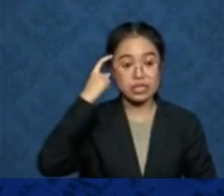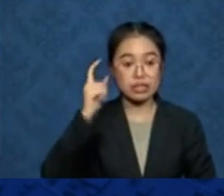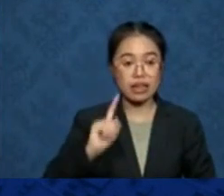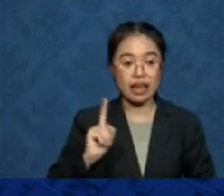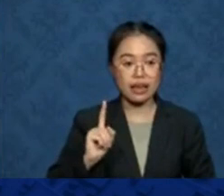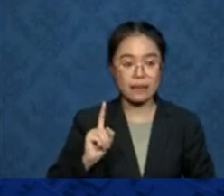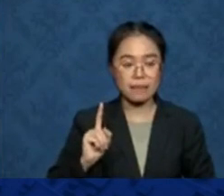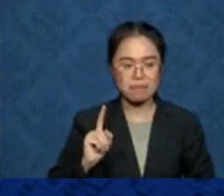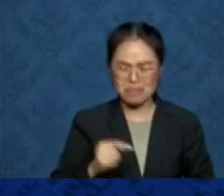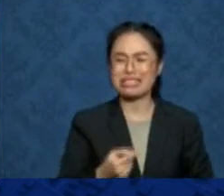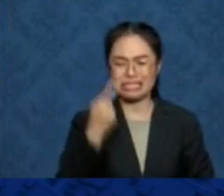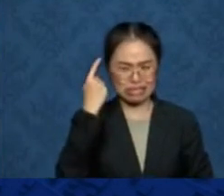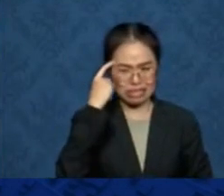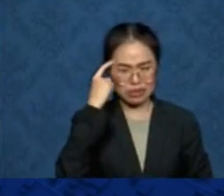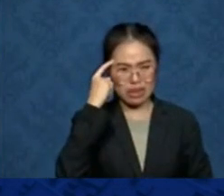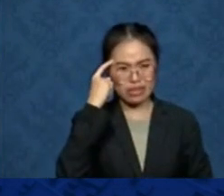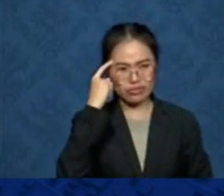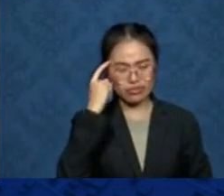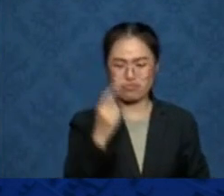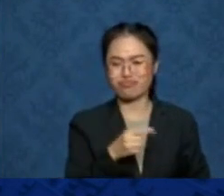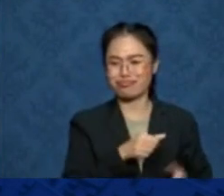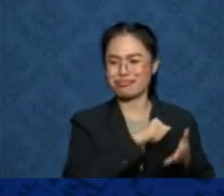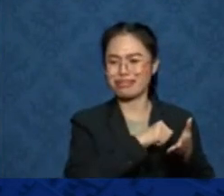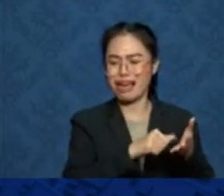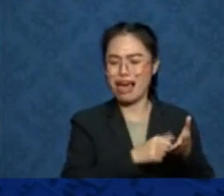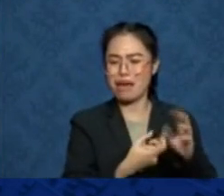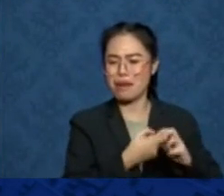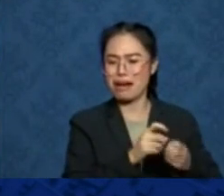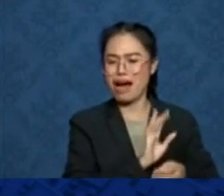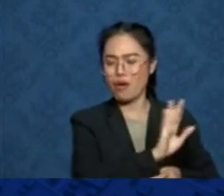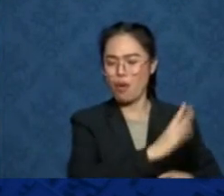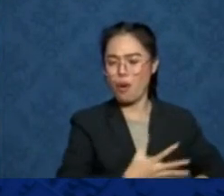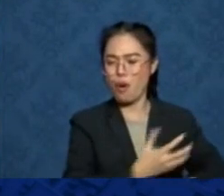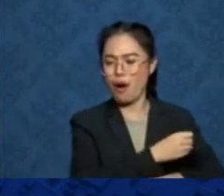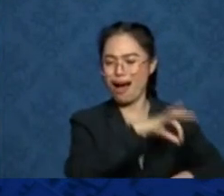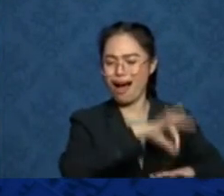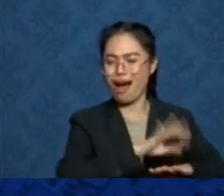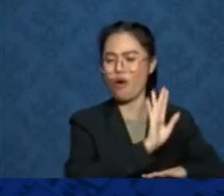ามันคงเป็นวาระเพื่อแก้ปัญหาวิกฤตทางอำนาจของชนชั้นนำ